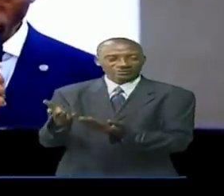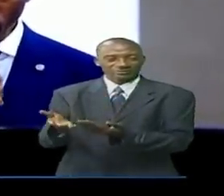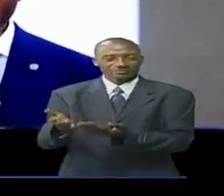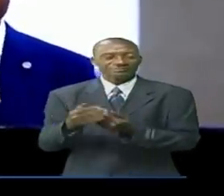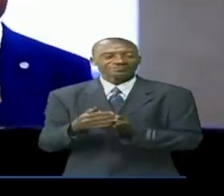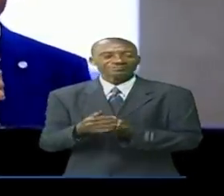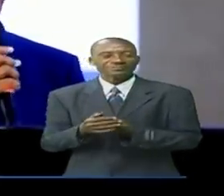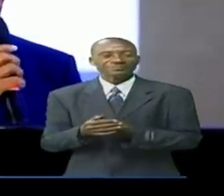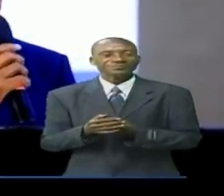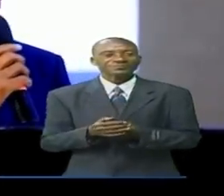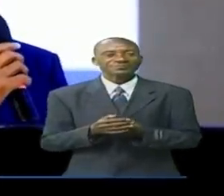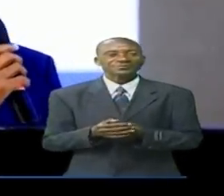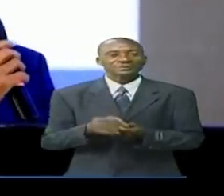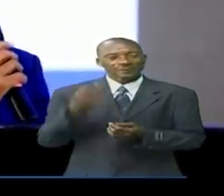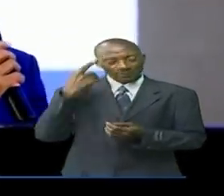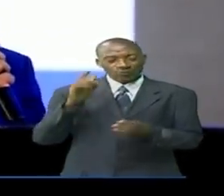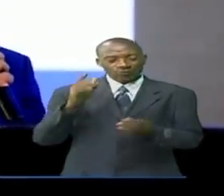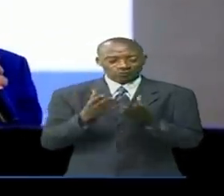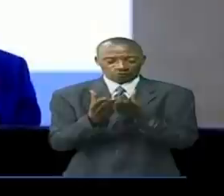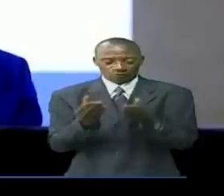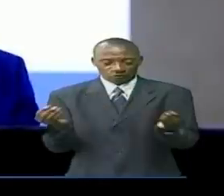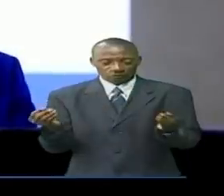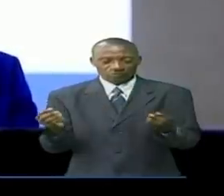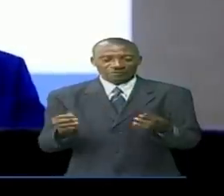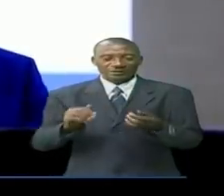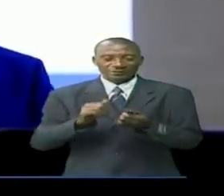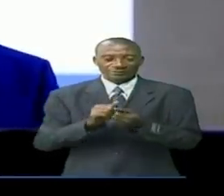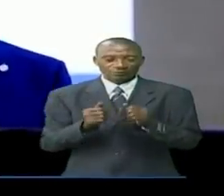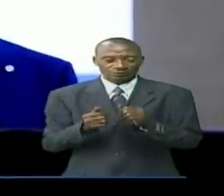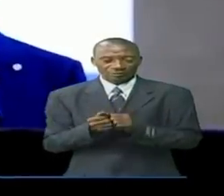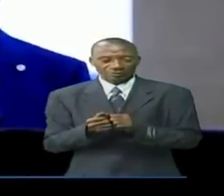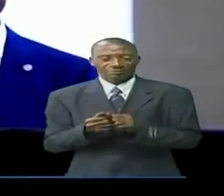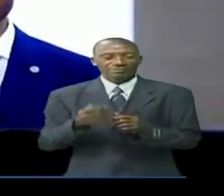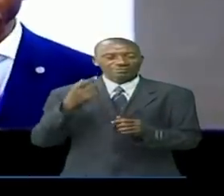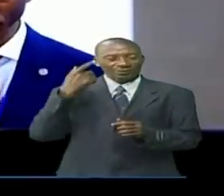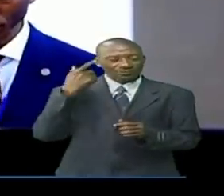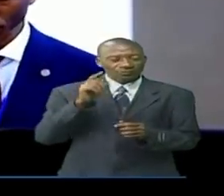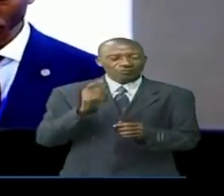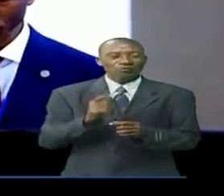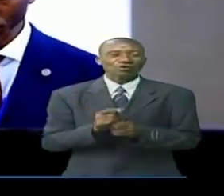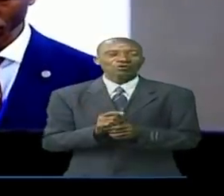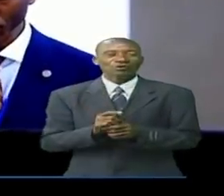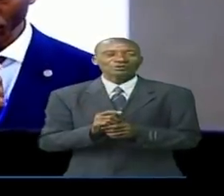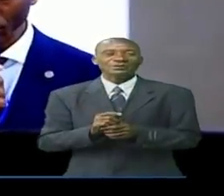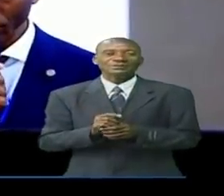pour que nous puissions résoudre non seulement la question de l'employabilité